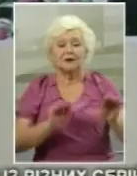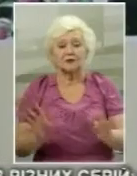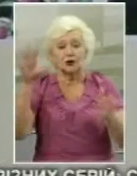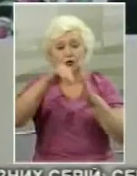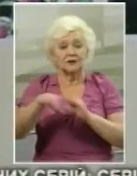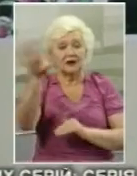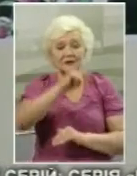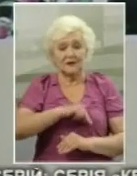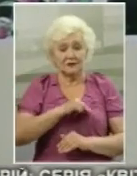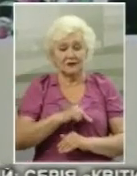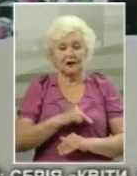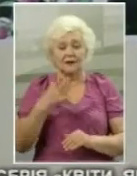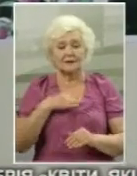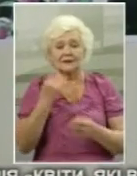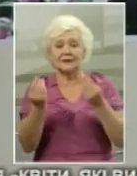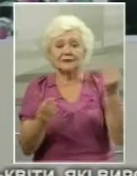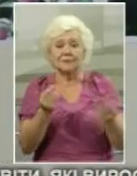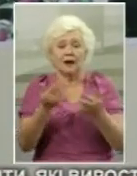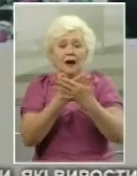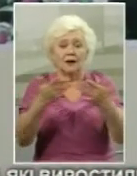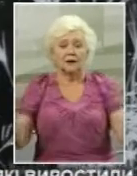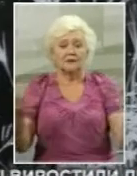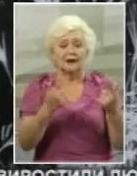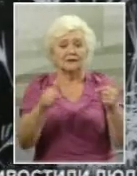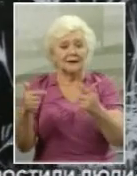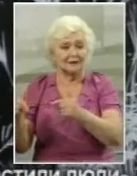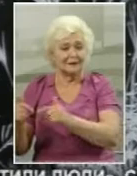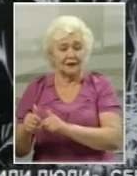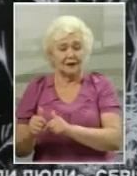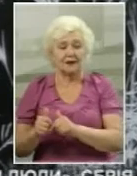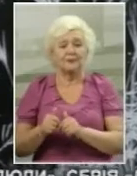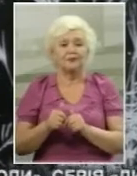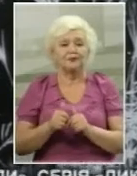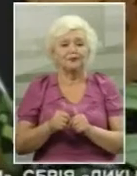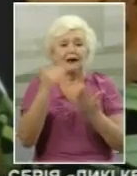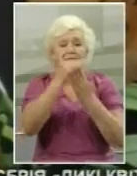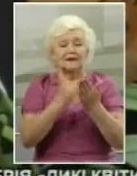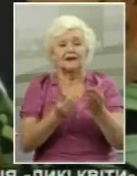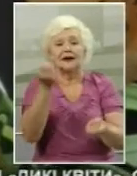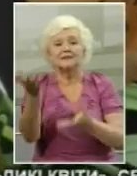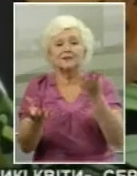все работы, здесь фрагментарно из разных серий. Вот серия «Цветы,